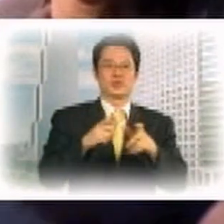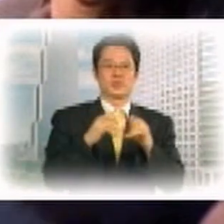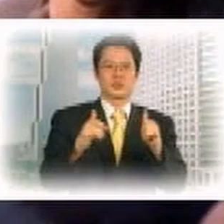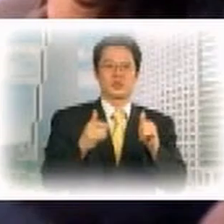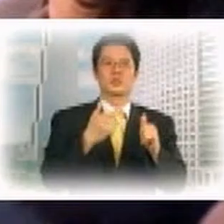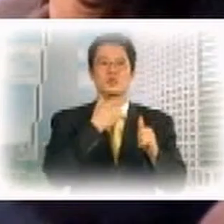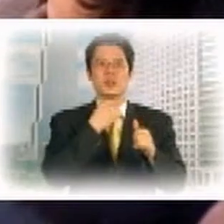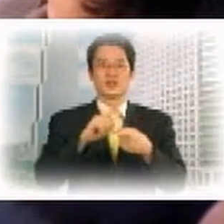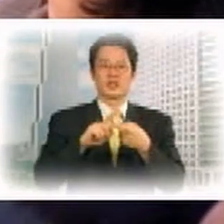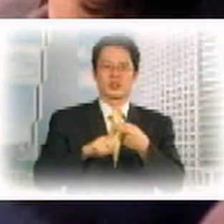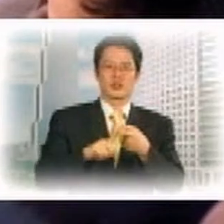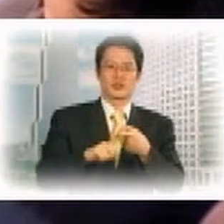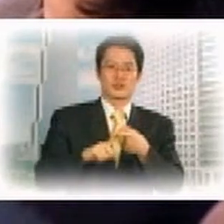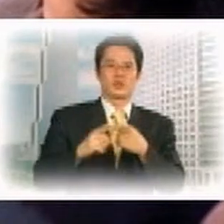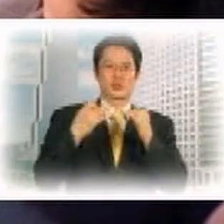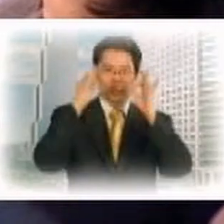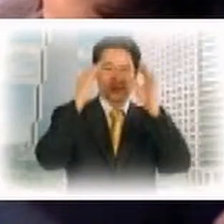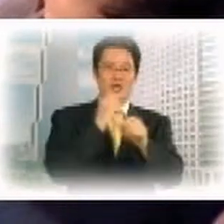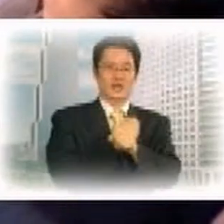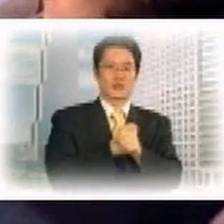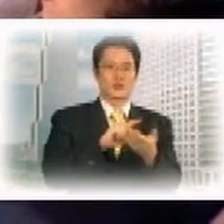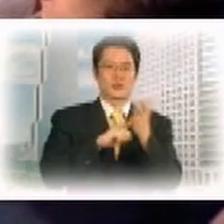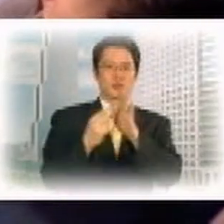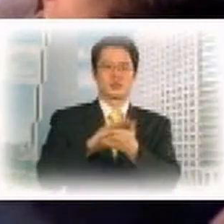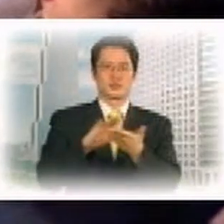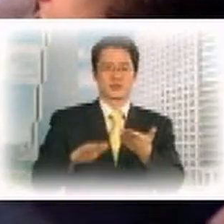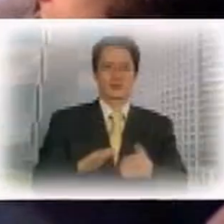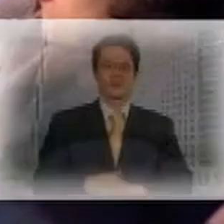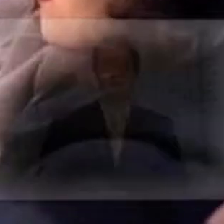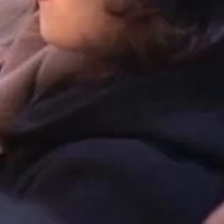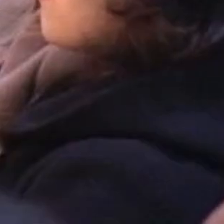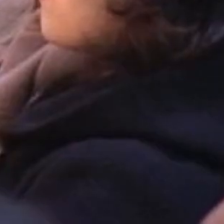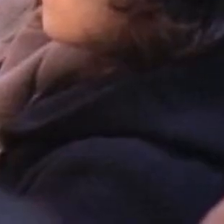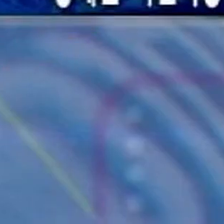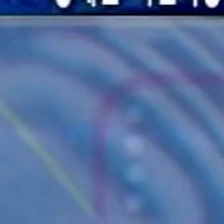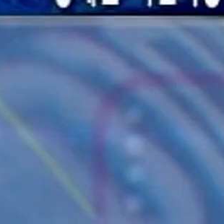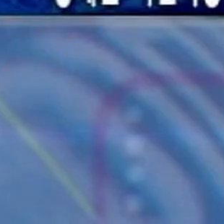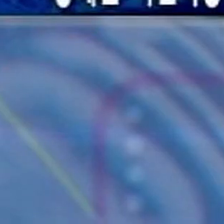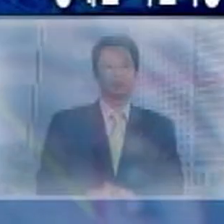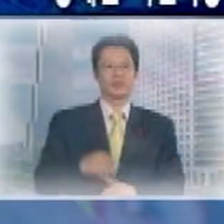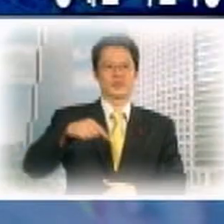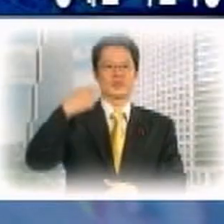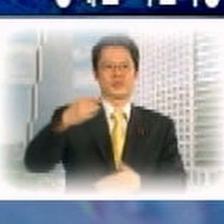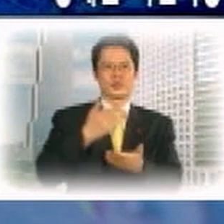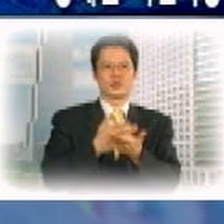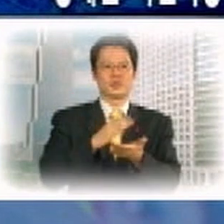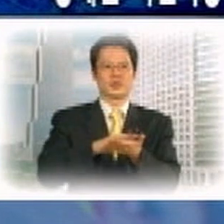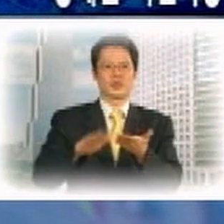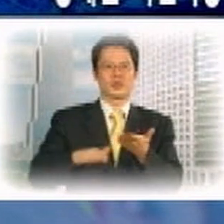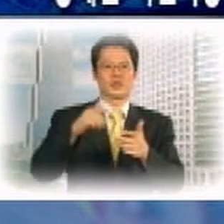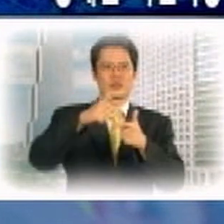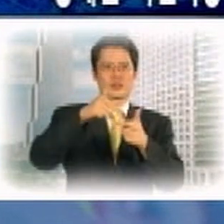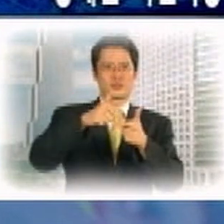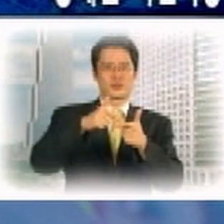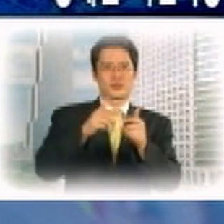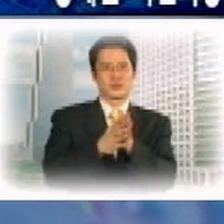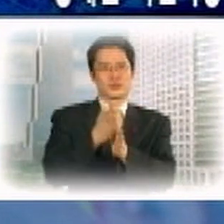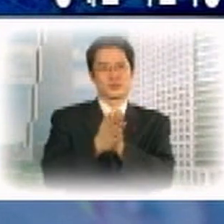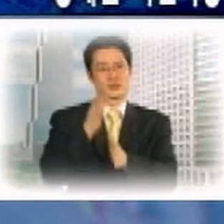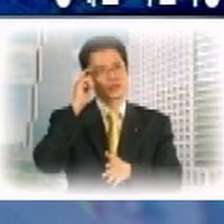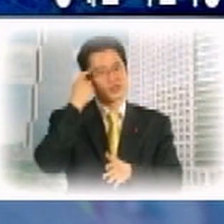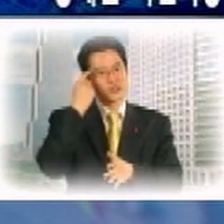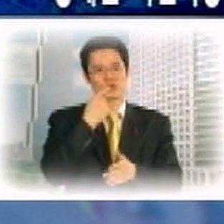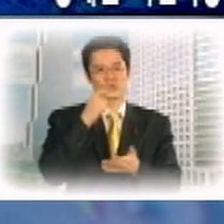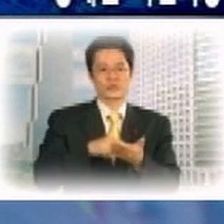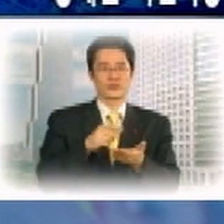통해 주민들의 불편을 최소화하는 데 노력하겠다고 밝혔습니다. 다음 소식입니다. 강남하면 도심으로만